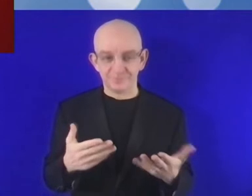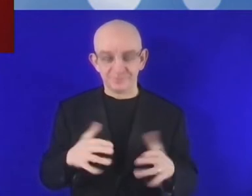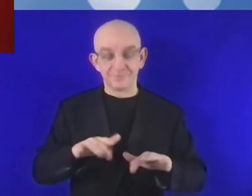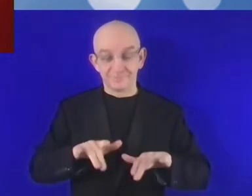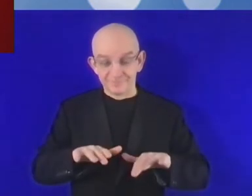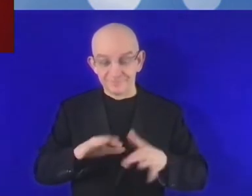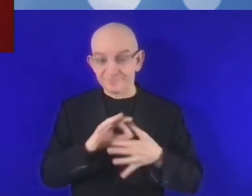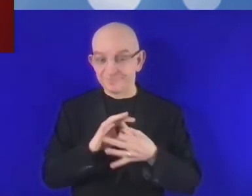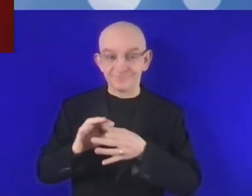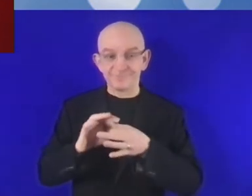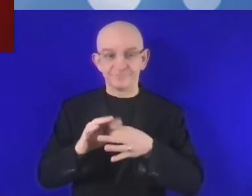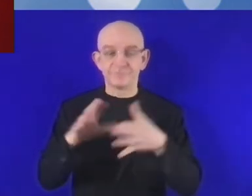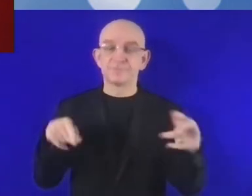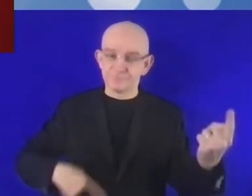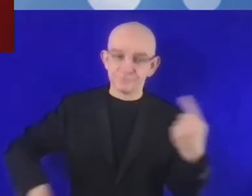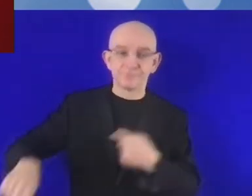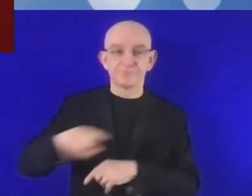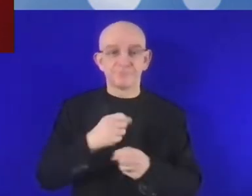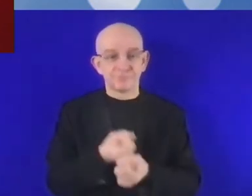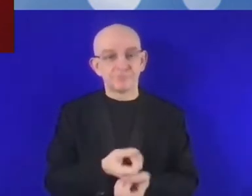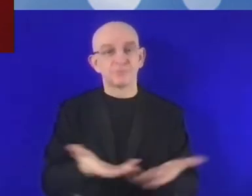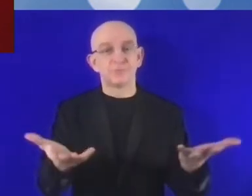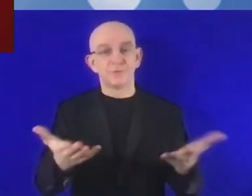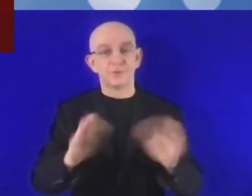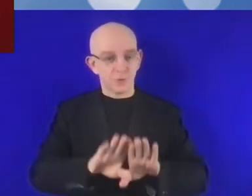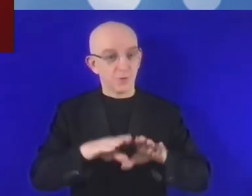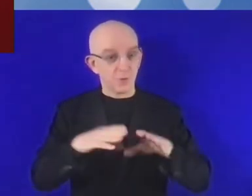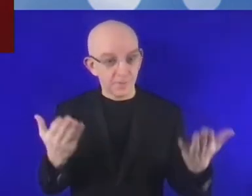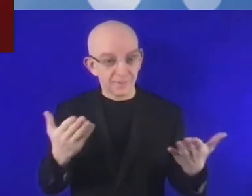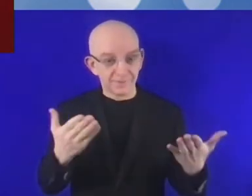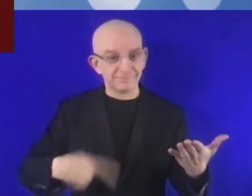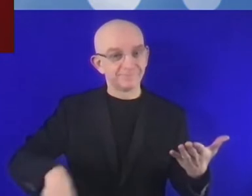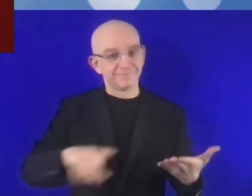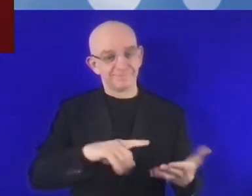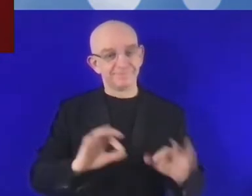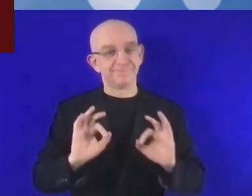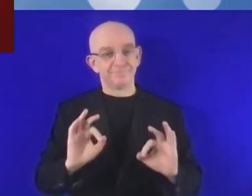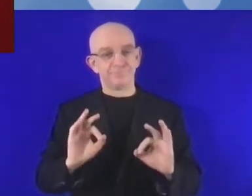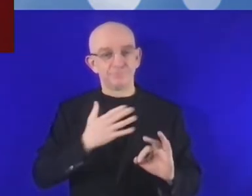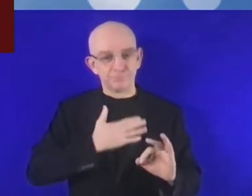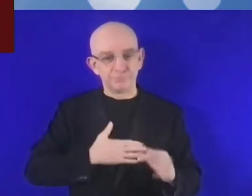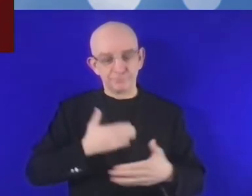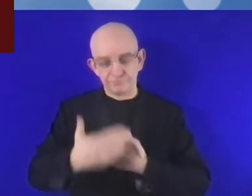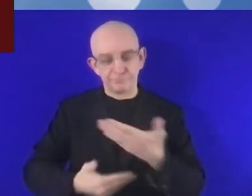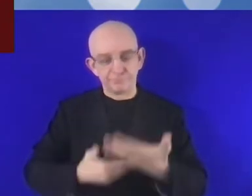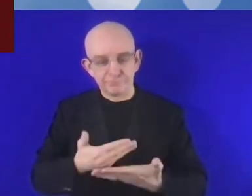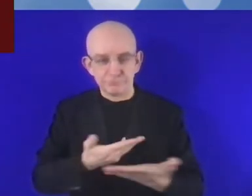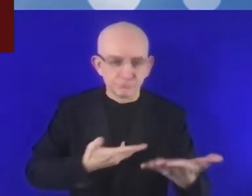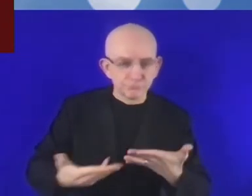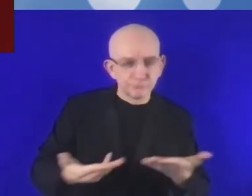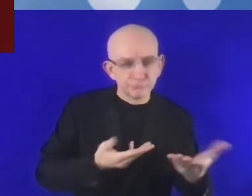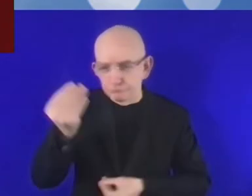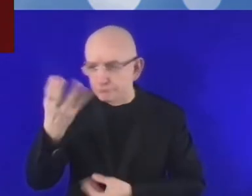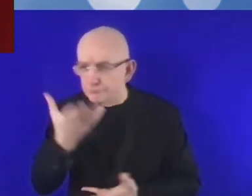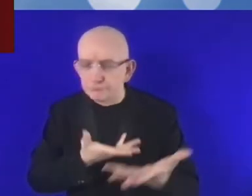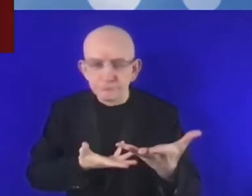فليكون الإنترنت الموحد والمتحد بدون انقسامات. أتمنى